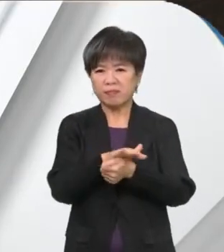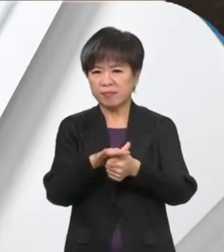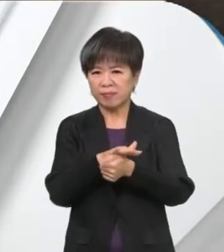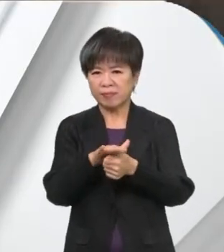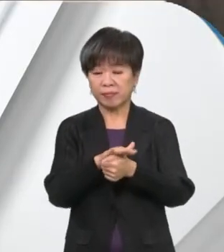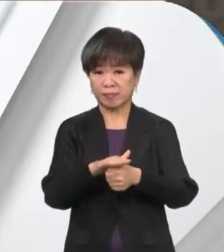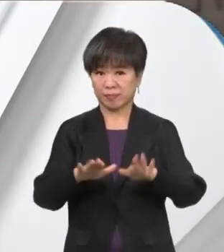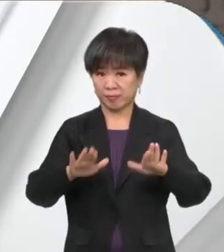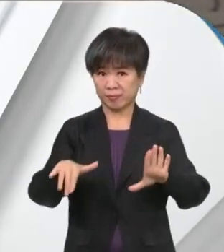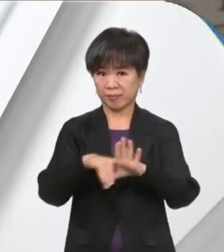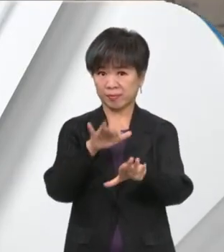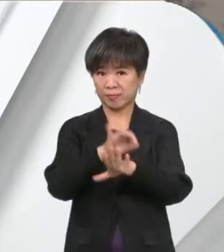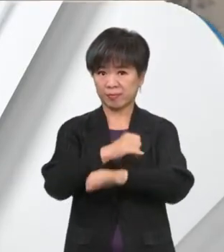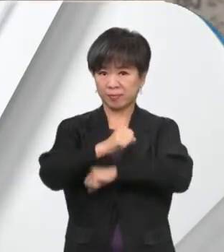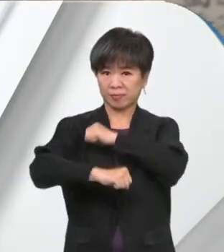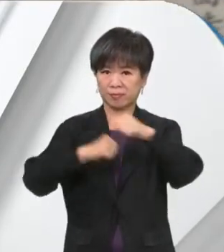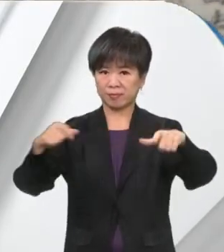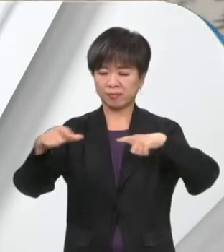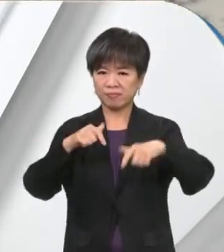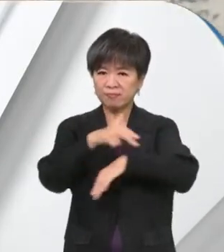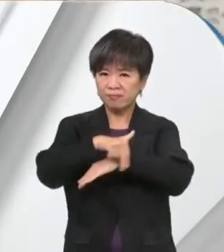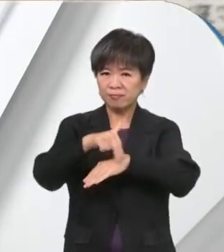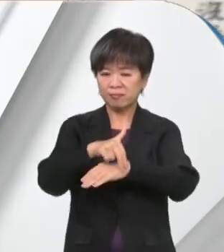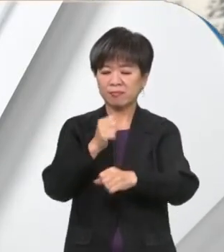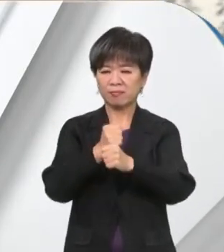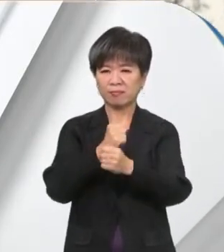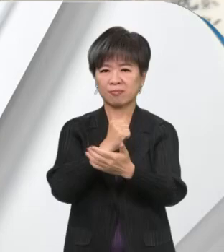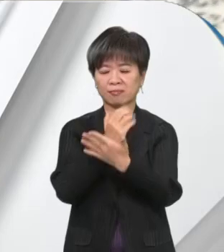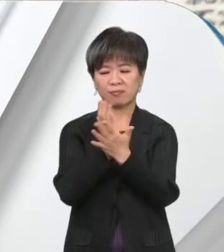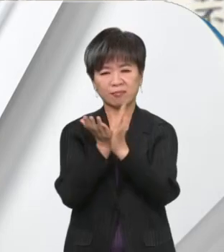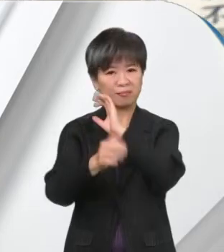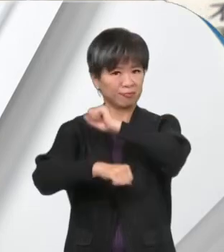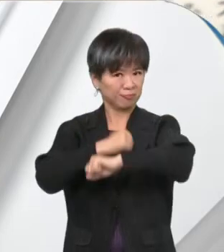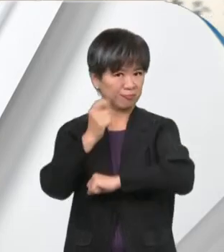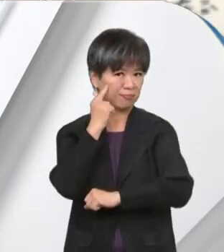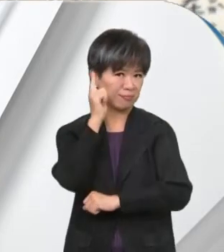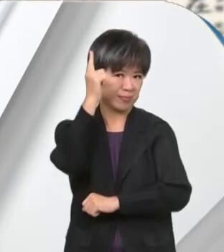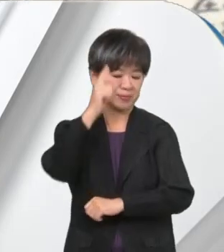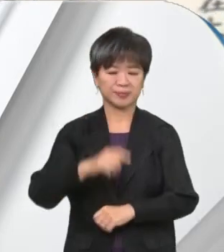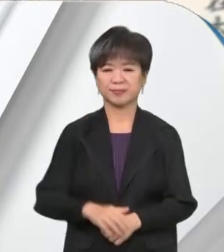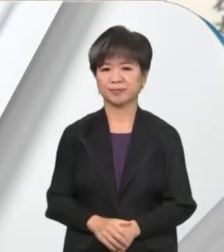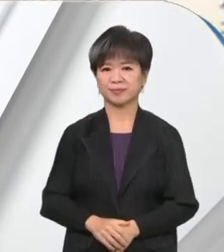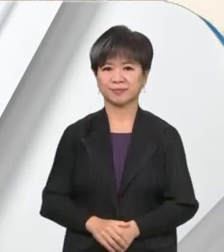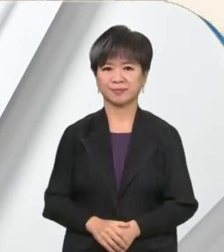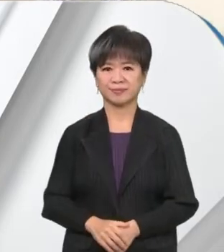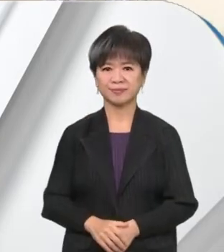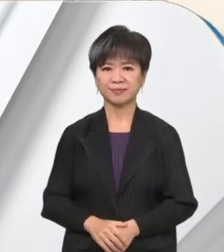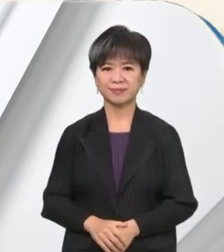编作全集，总共38册来出版。文后台年做的系钟小珍嘅文史当中，来了解战后台湾文学嘅发展，还有啲长。同时，钟小珍对台湾屯土地嘅热爱。今年钟小珍文学生发言期，每规划办理嘅各种嘅纪念活动。